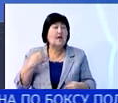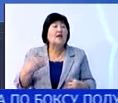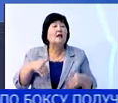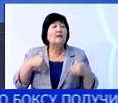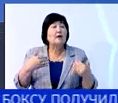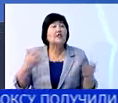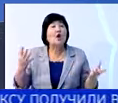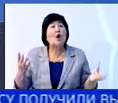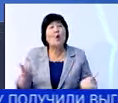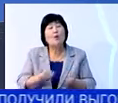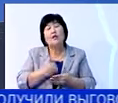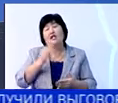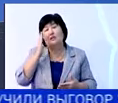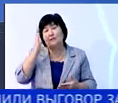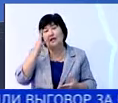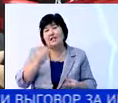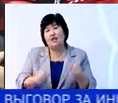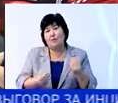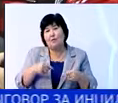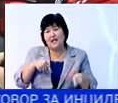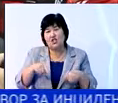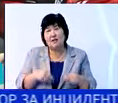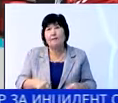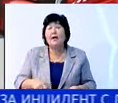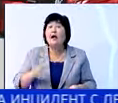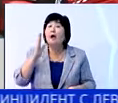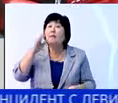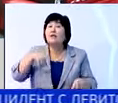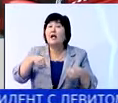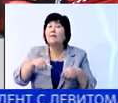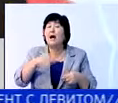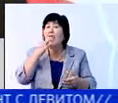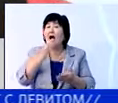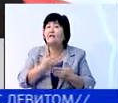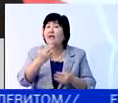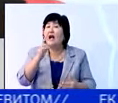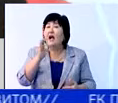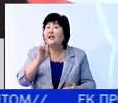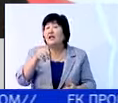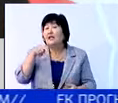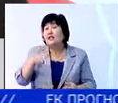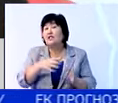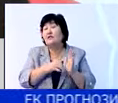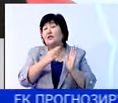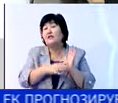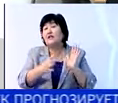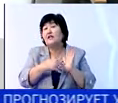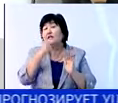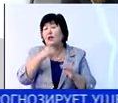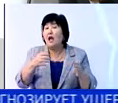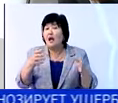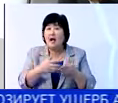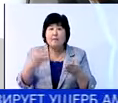пожелал удачи в предстоящем матче. Предстоящий матч ответственный для «Кайсара». В 1999 году